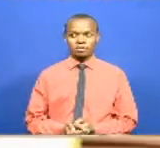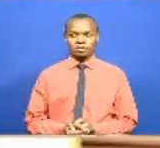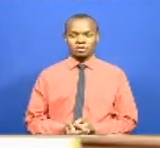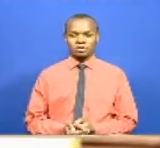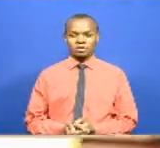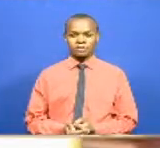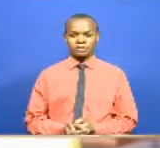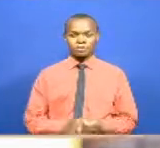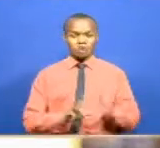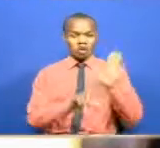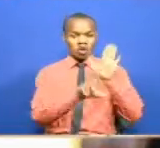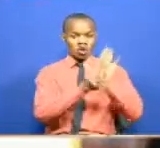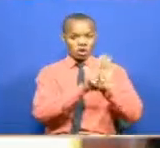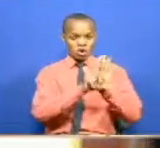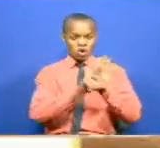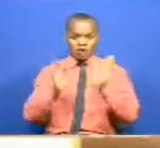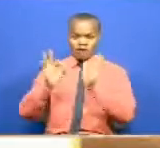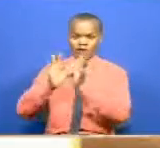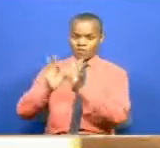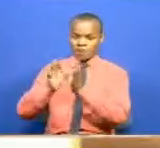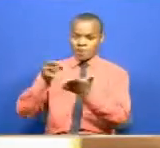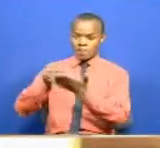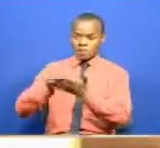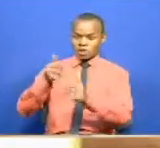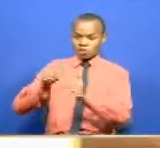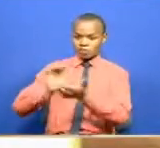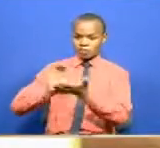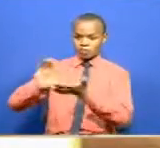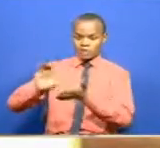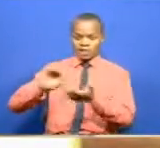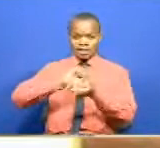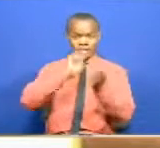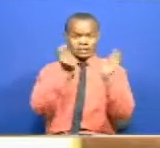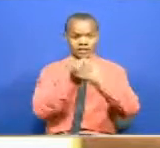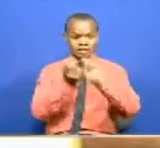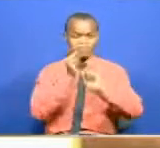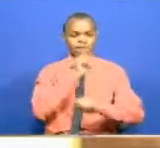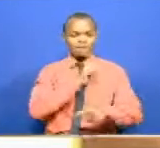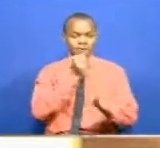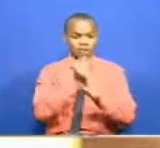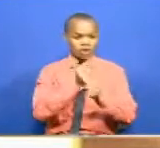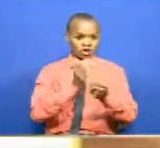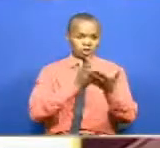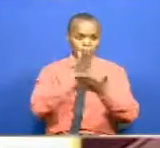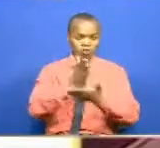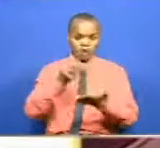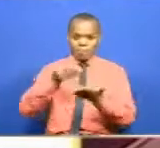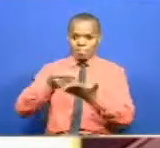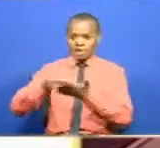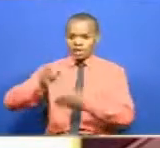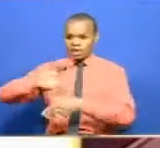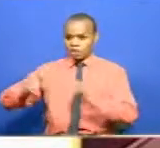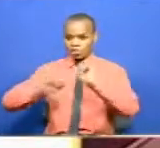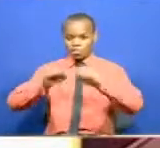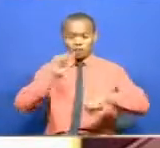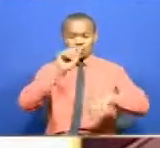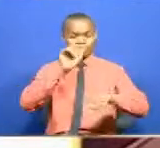Sheria kuhusu ugavi wa mapato kufanywa marekebisho ili kuwezesha serikali za kaunti kupokea 50% ya